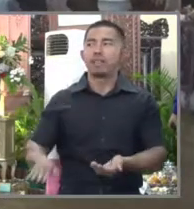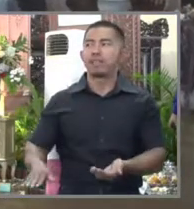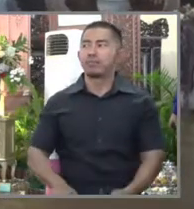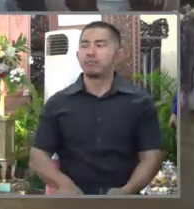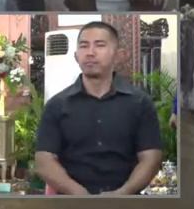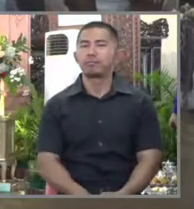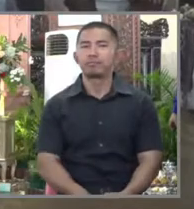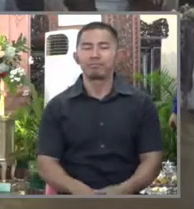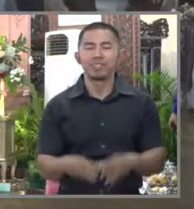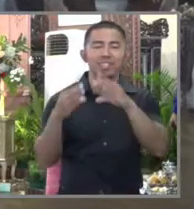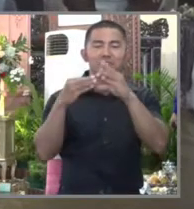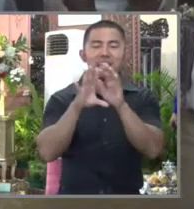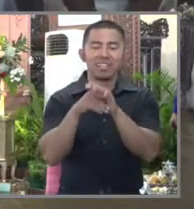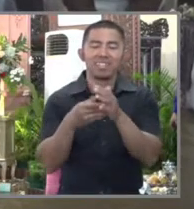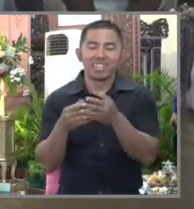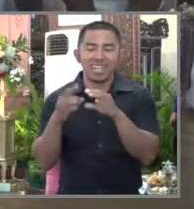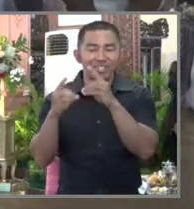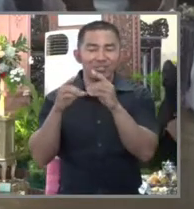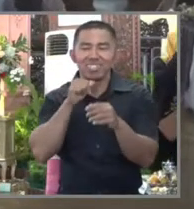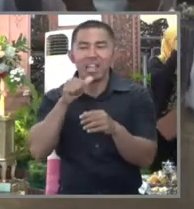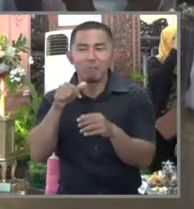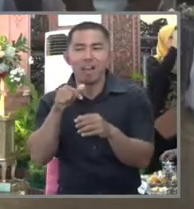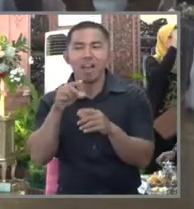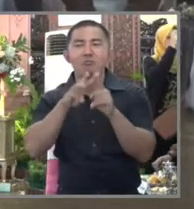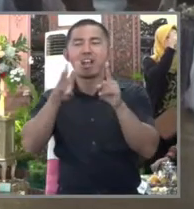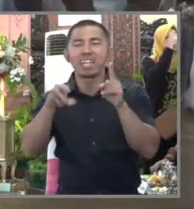Ya, karo tak enteni. Oke.